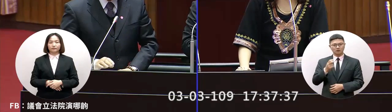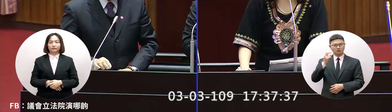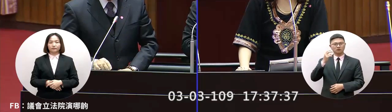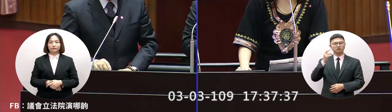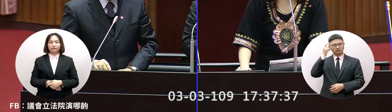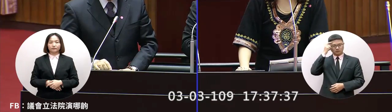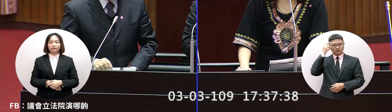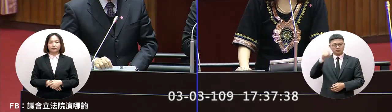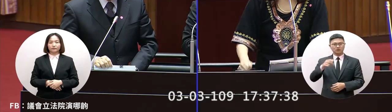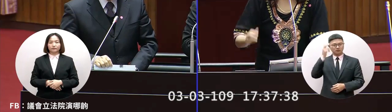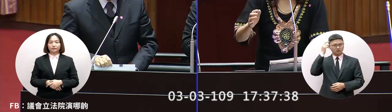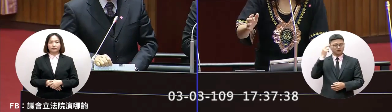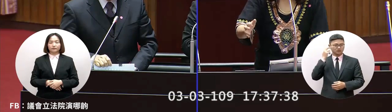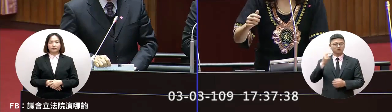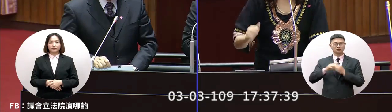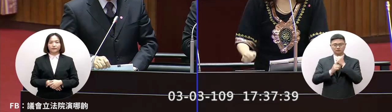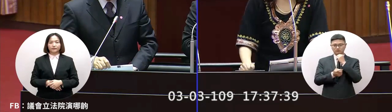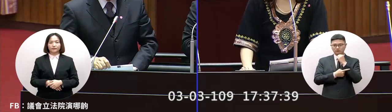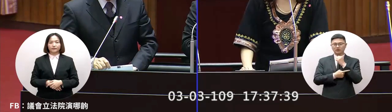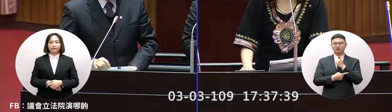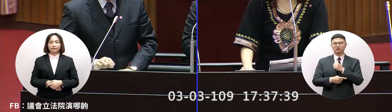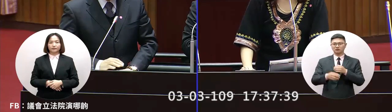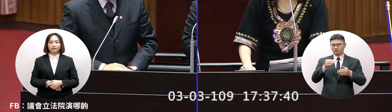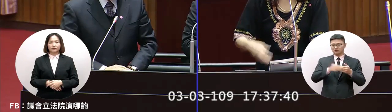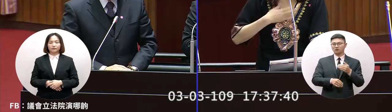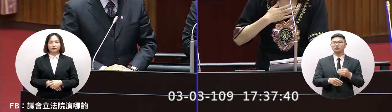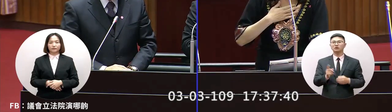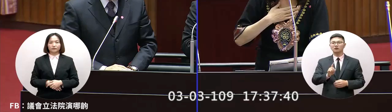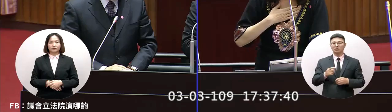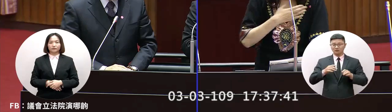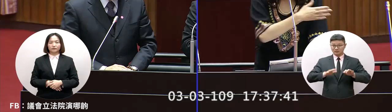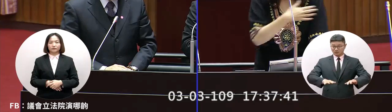宪政的底线啊。我说这个是一个很难的时机的，就是